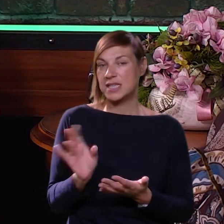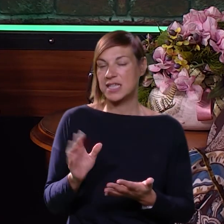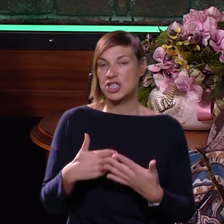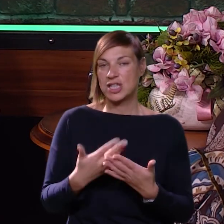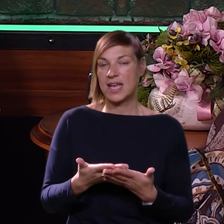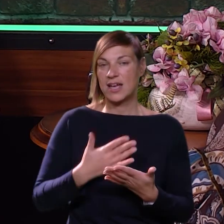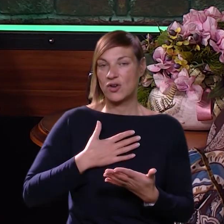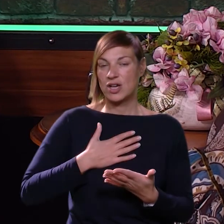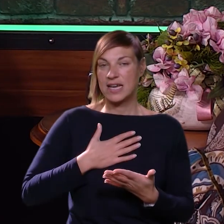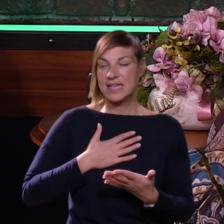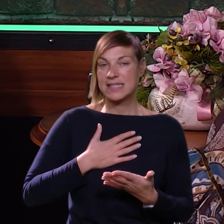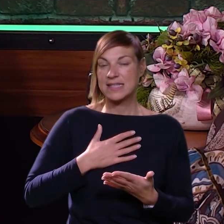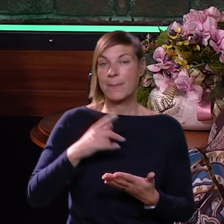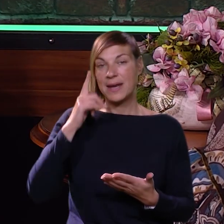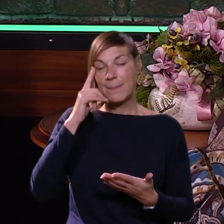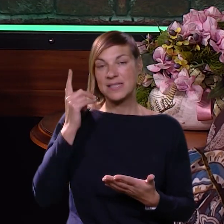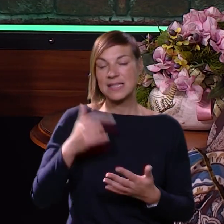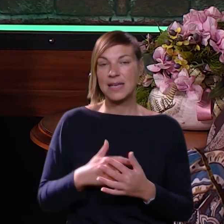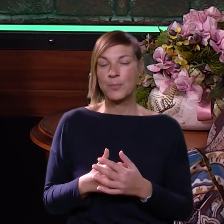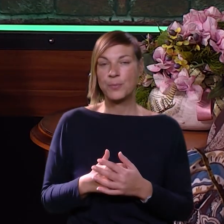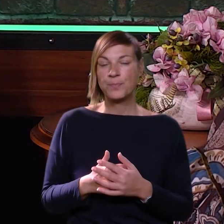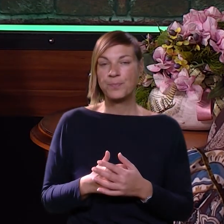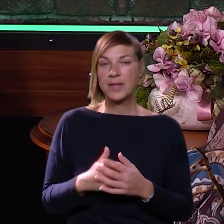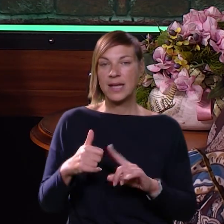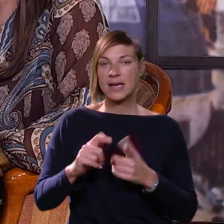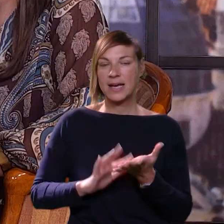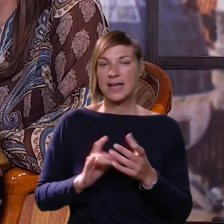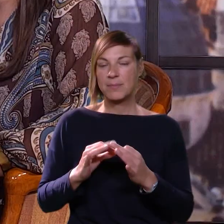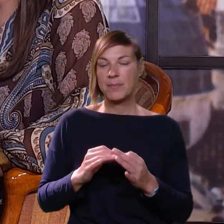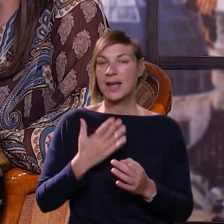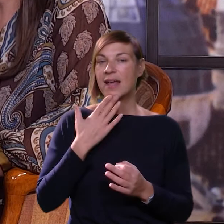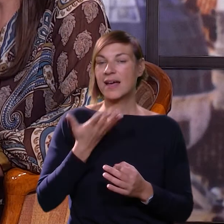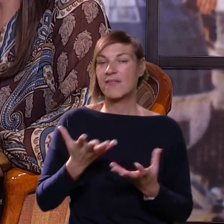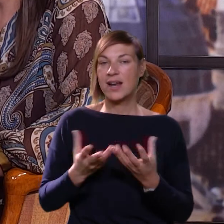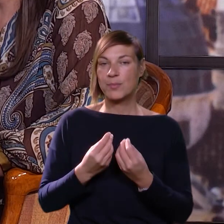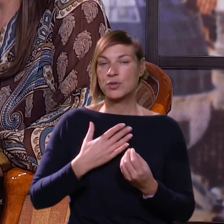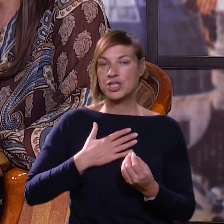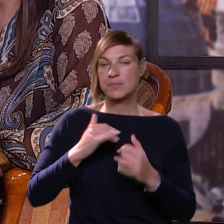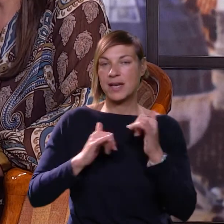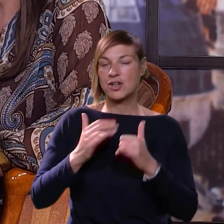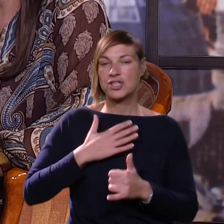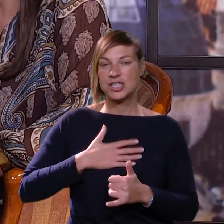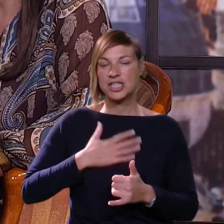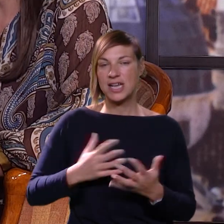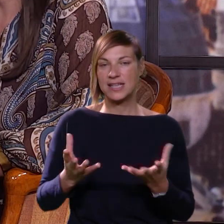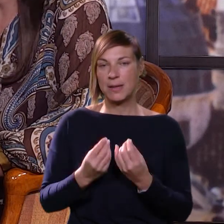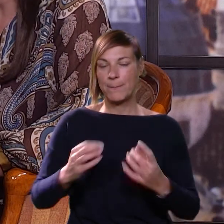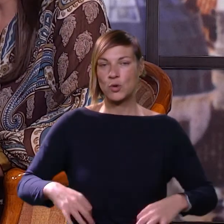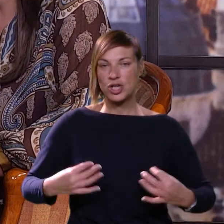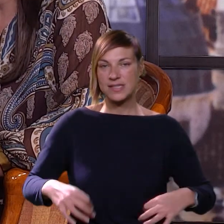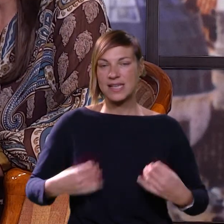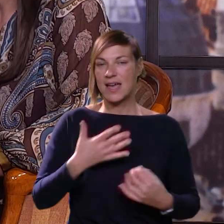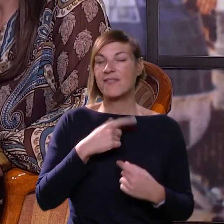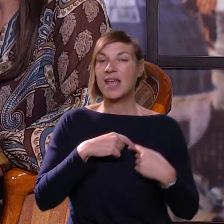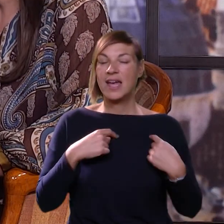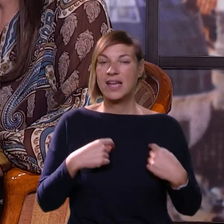nikome ništa ako na sebe isto ne mislimo. Karmela, hvala puno što si bila naša gošća. Želim ti puno